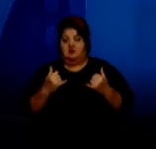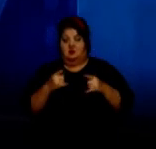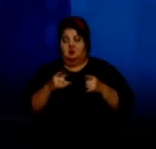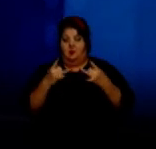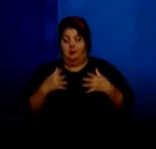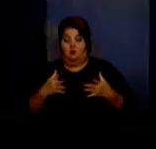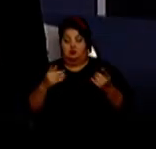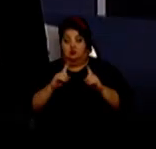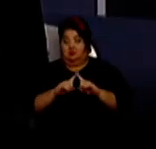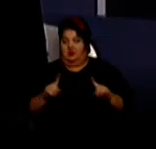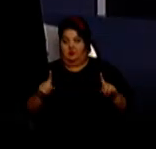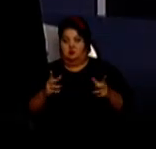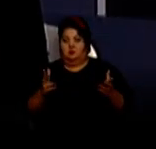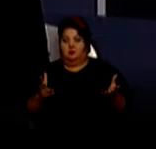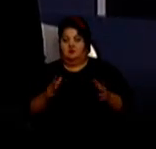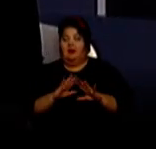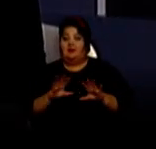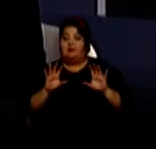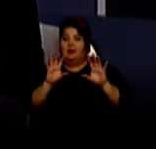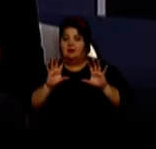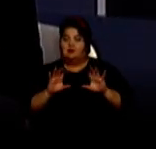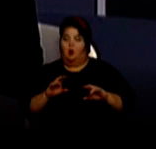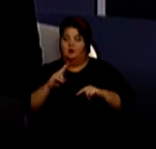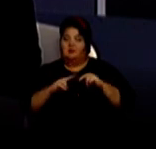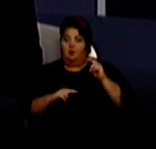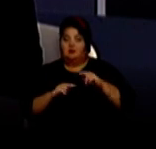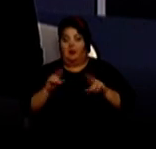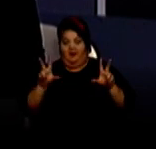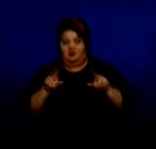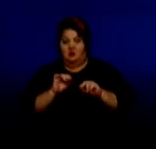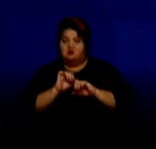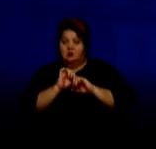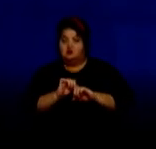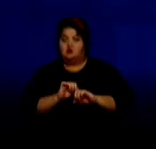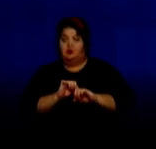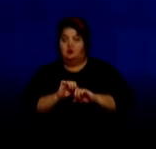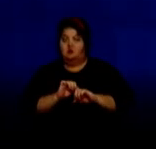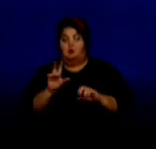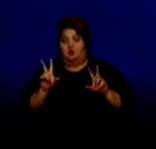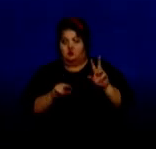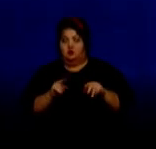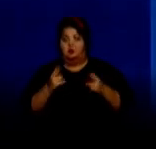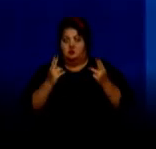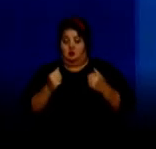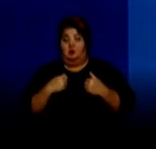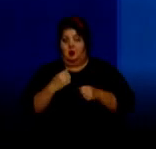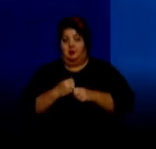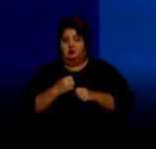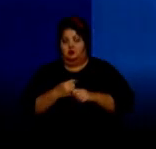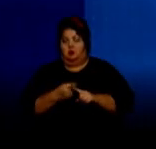просто неподобство. Незаконне будівництво вдасться зупинити? Сподіваюся, що так. Ми працюємо над